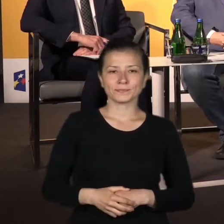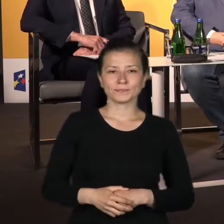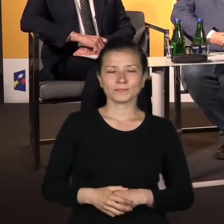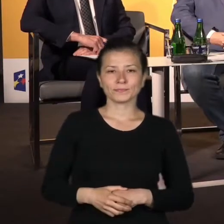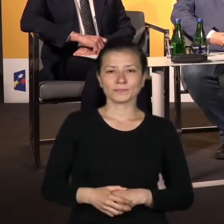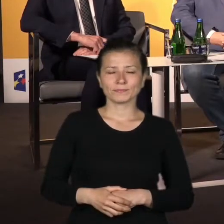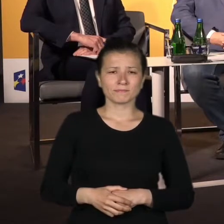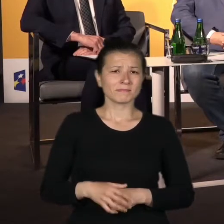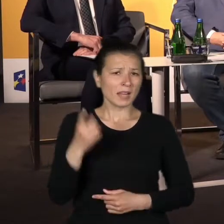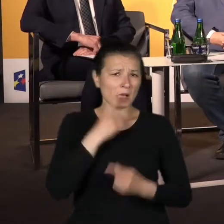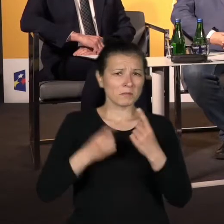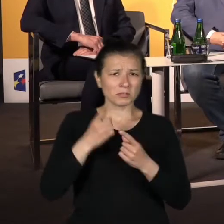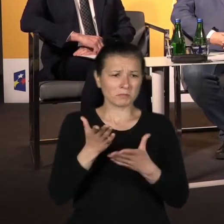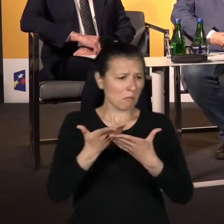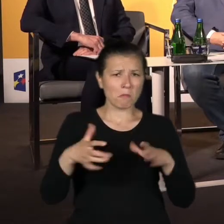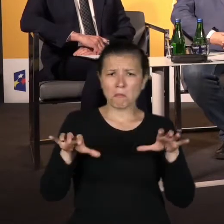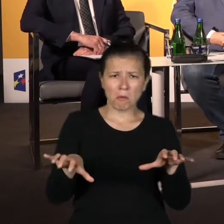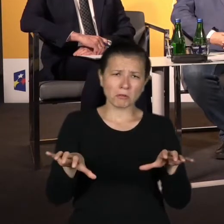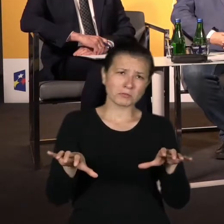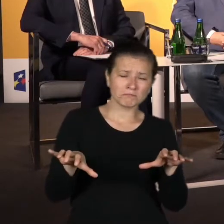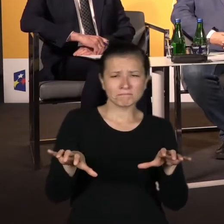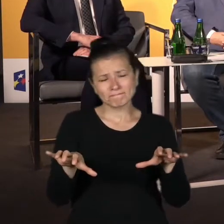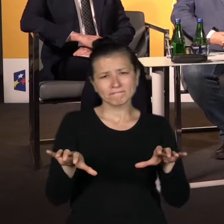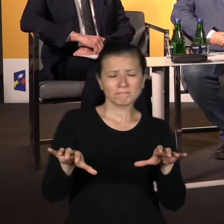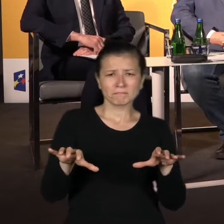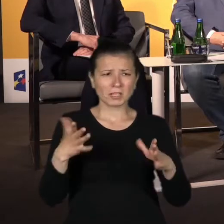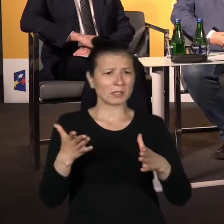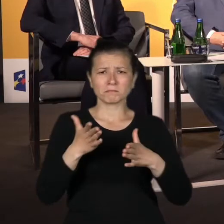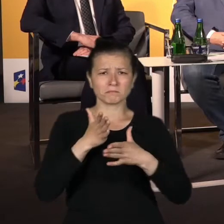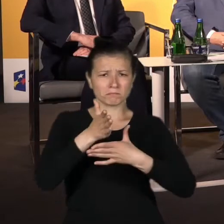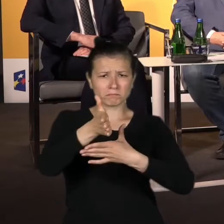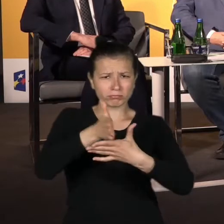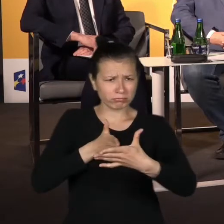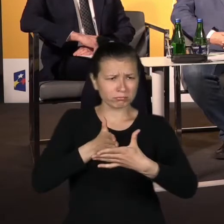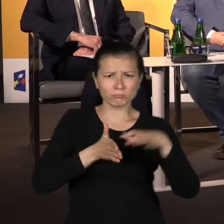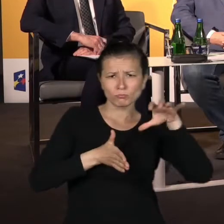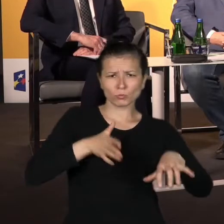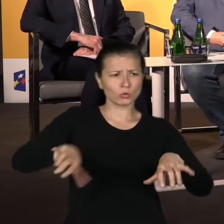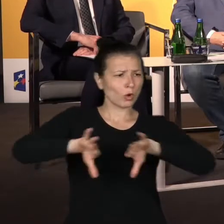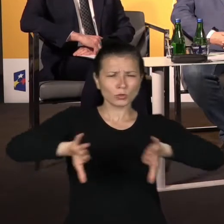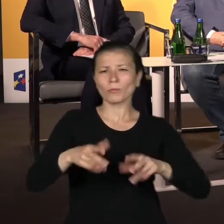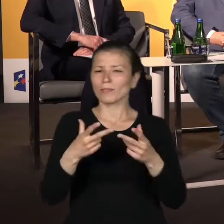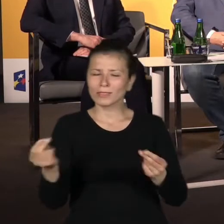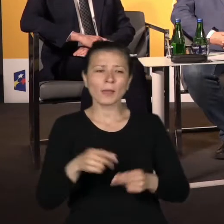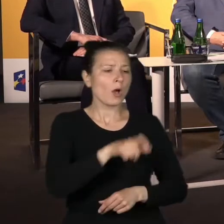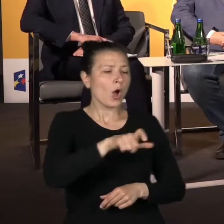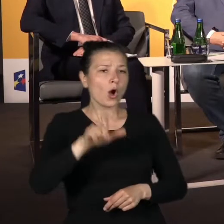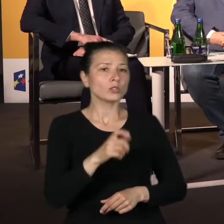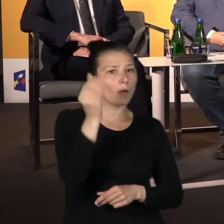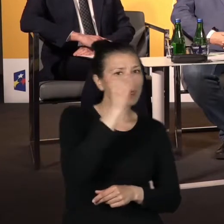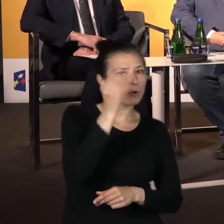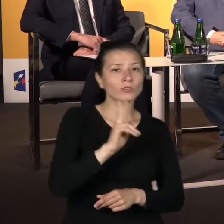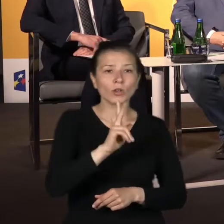Aczkolwiek sądzę, że nawet ten podział nie jest taki do końca ostry, dlatego że naukowcy, którzy są z nami, panowie